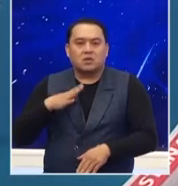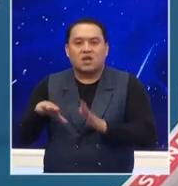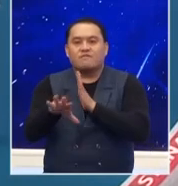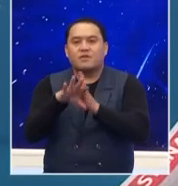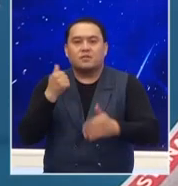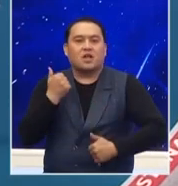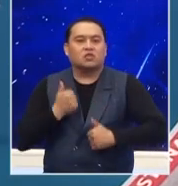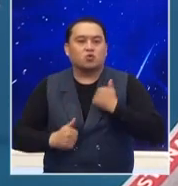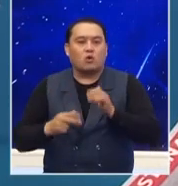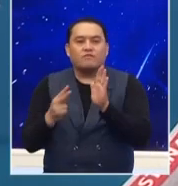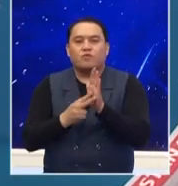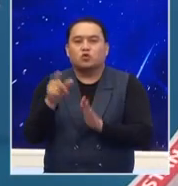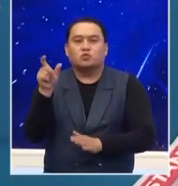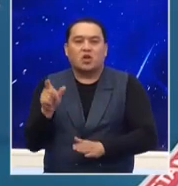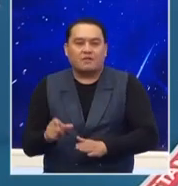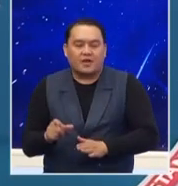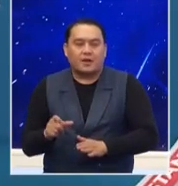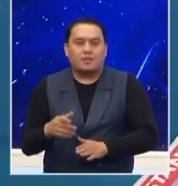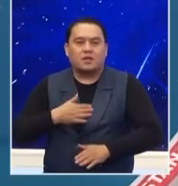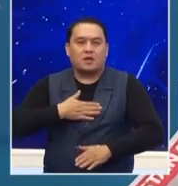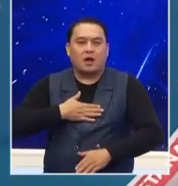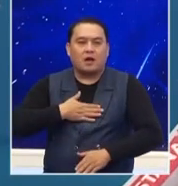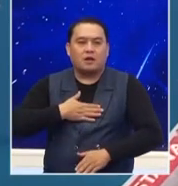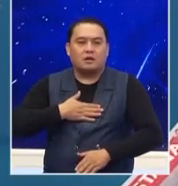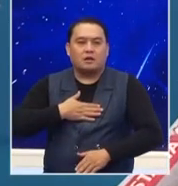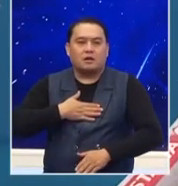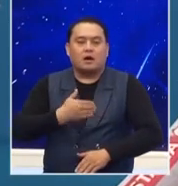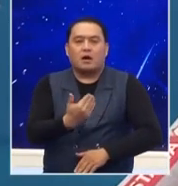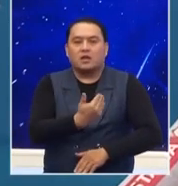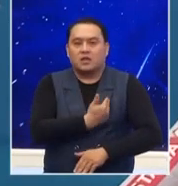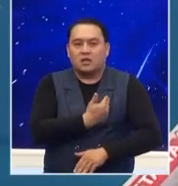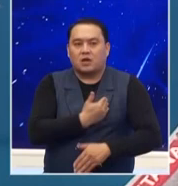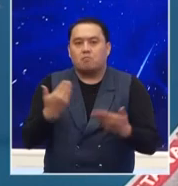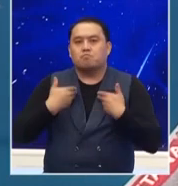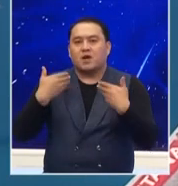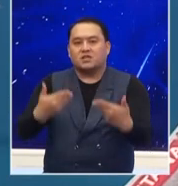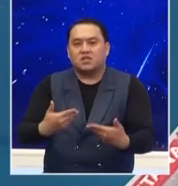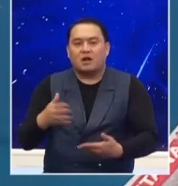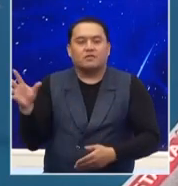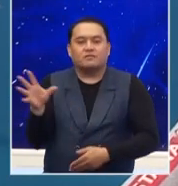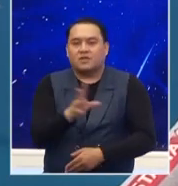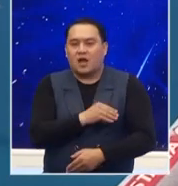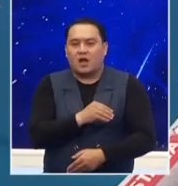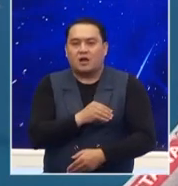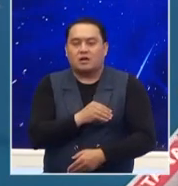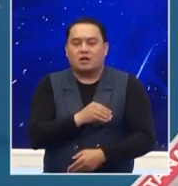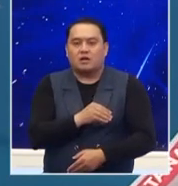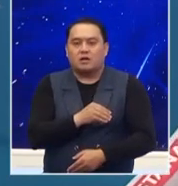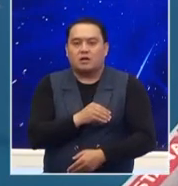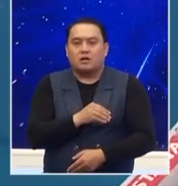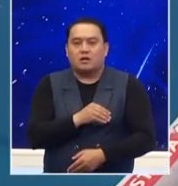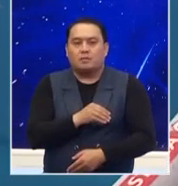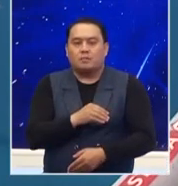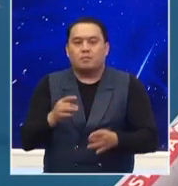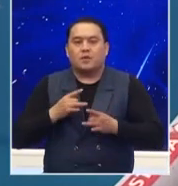выбраны достойные 8 кандидатов, в том числе и я. Хотела бы вот поздравить всех в первую очередь и, конечно же,